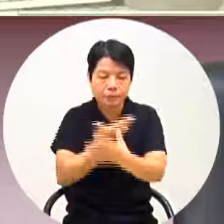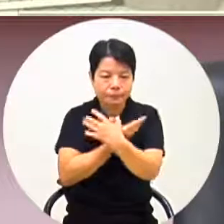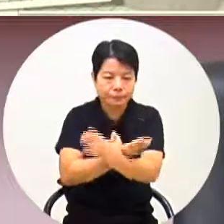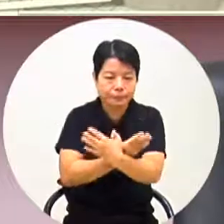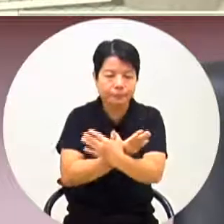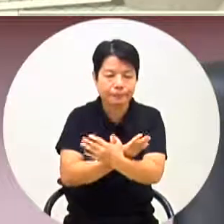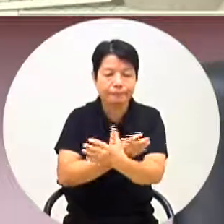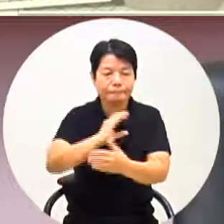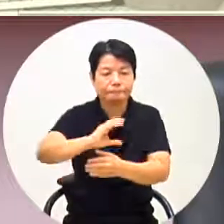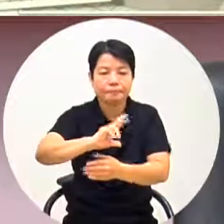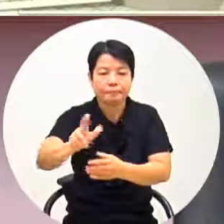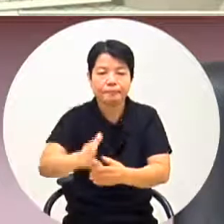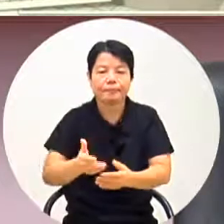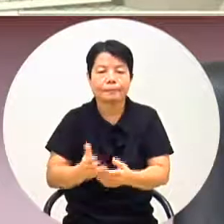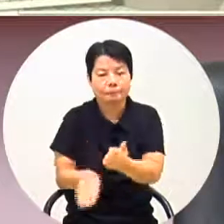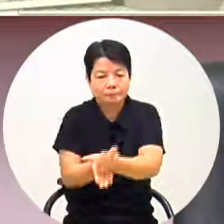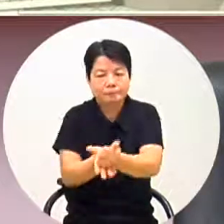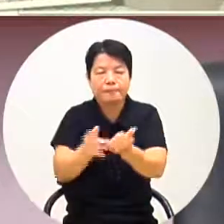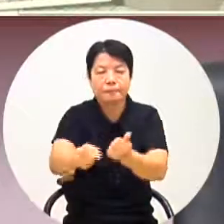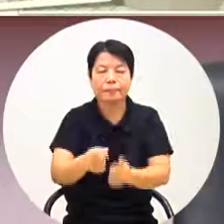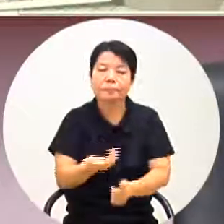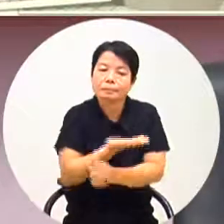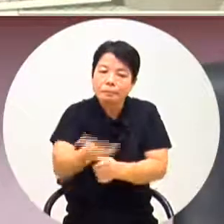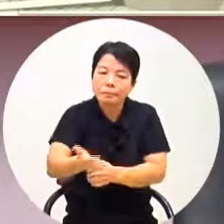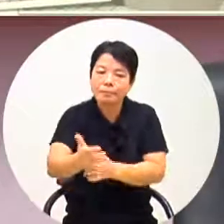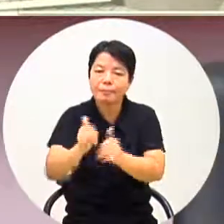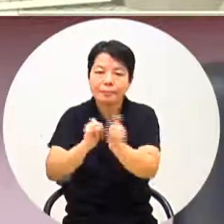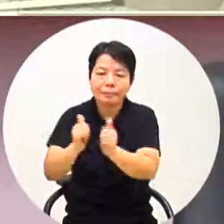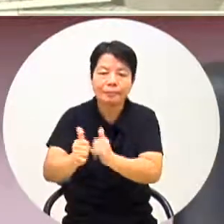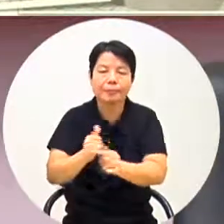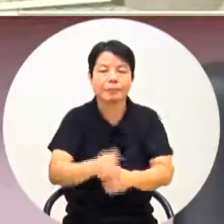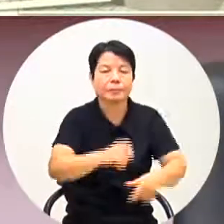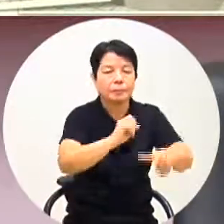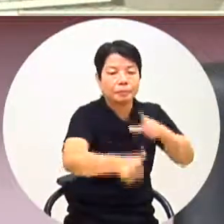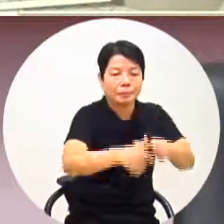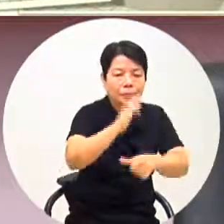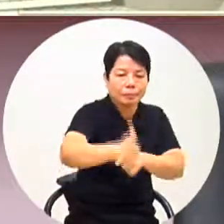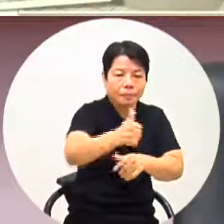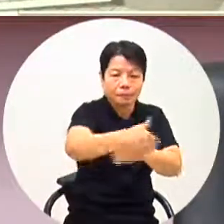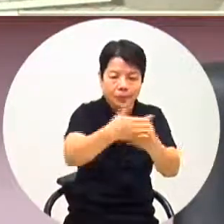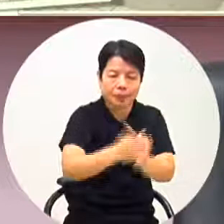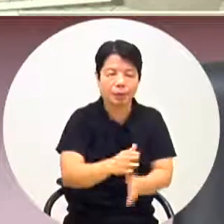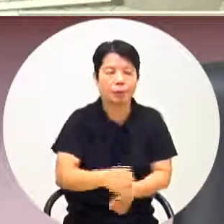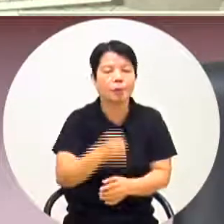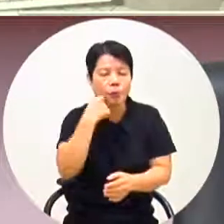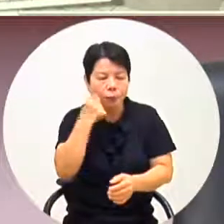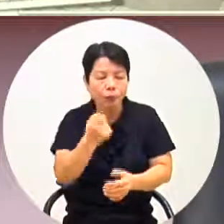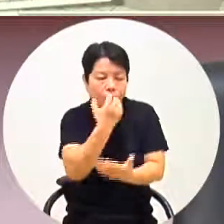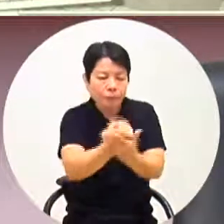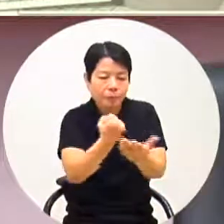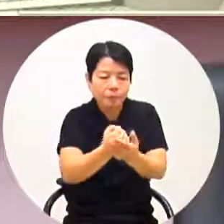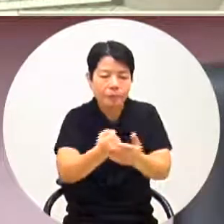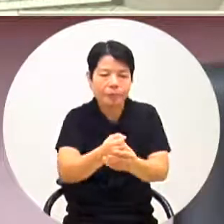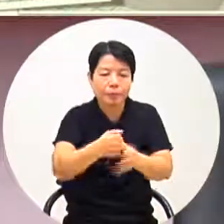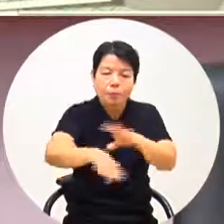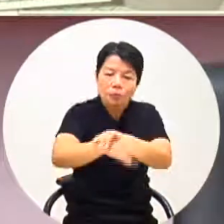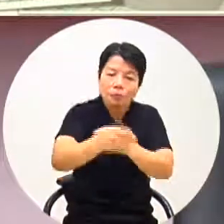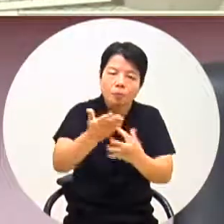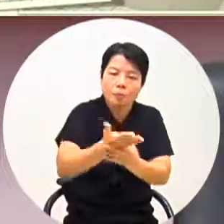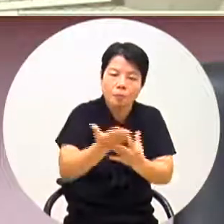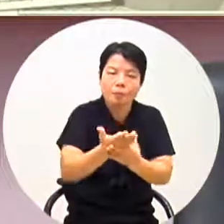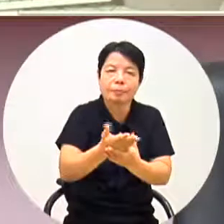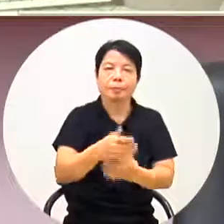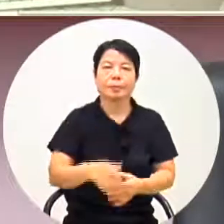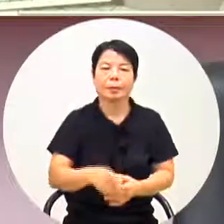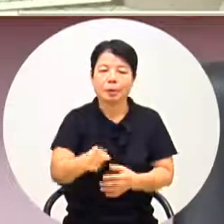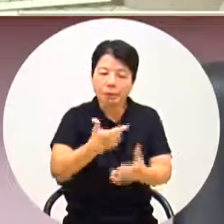个人民愿意、业者愿意。来做这个开放的一个空间的地方哦，所以我觉得这样